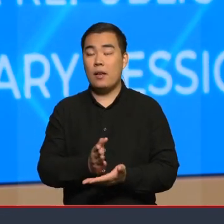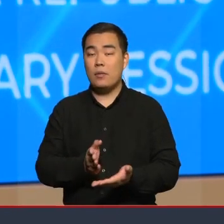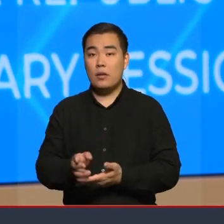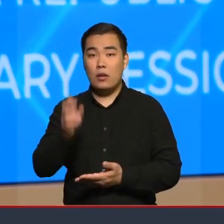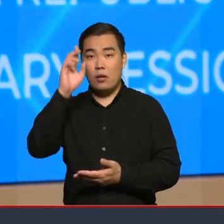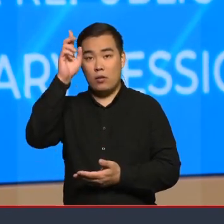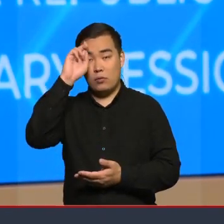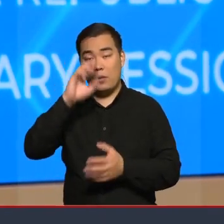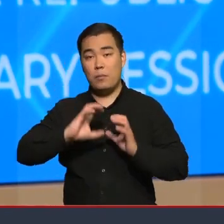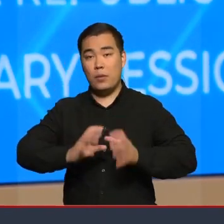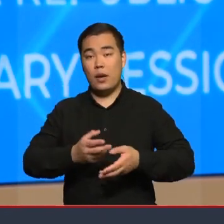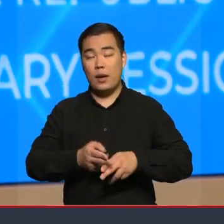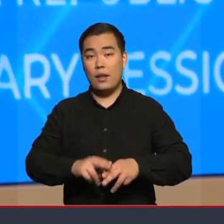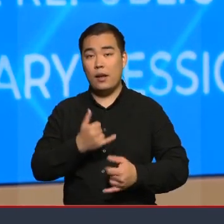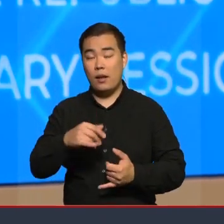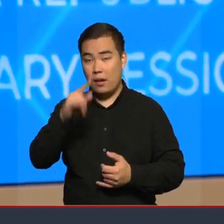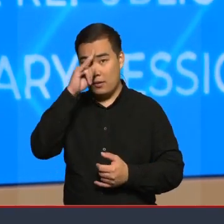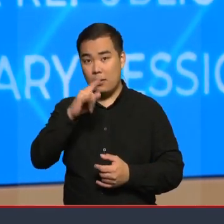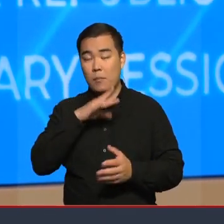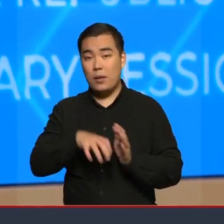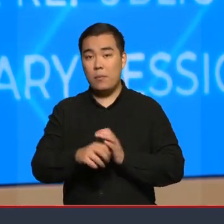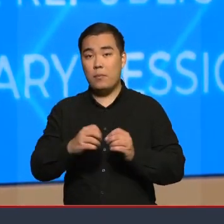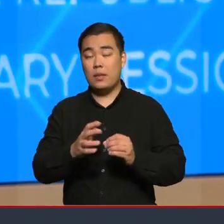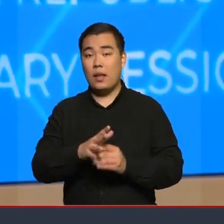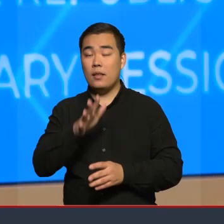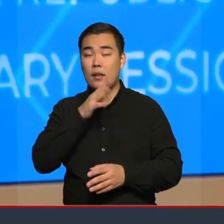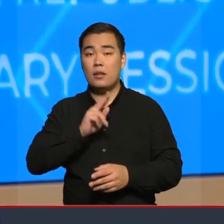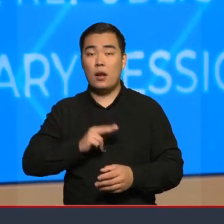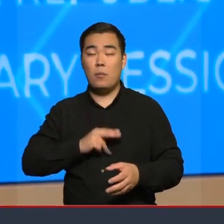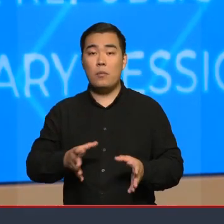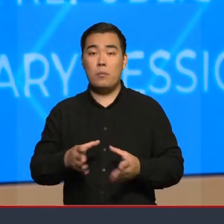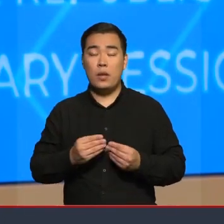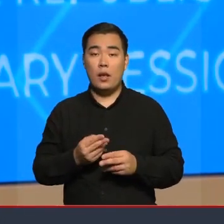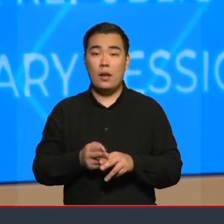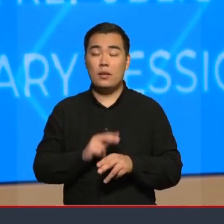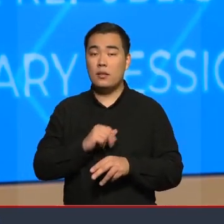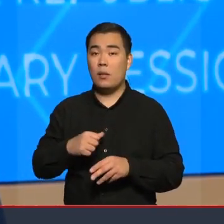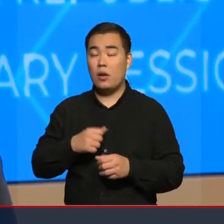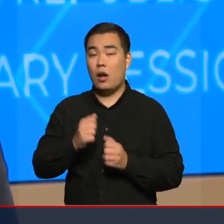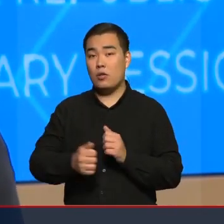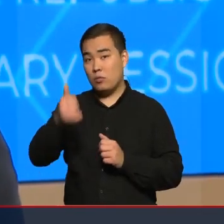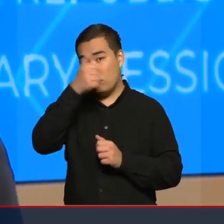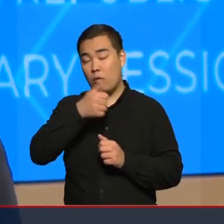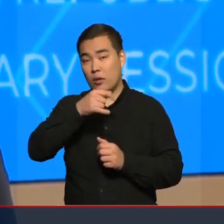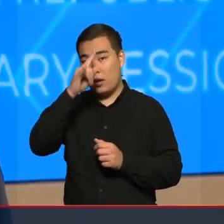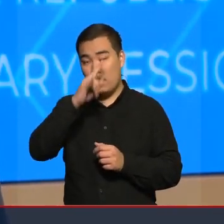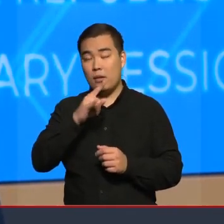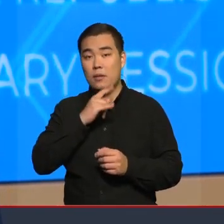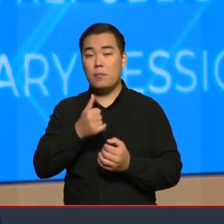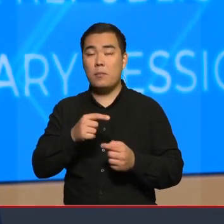мира Я работаю с Казахстаном последние 15 лет и могу сказать что в Казахстане с каждым годом улучшается